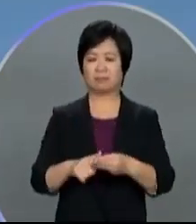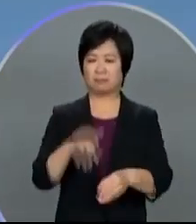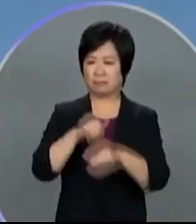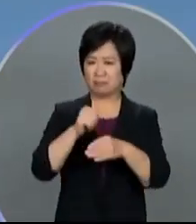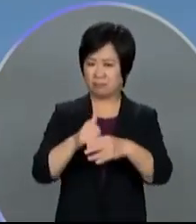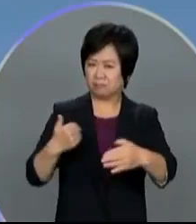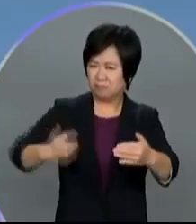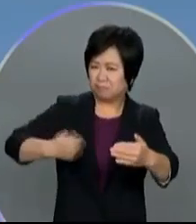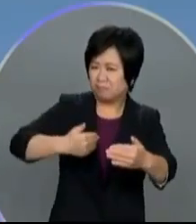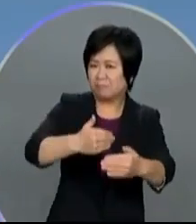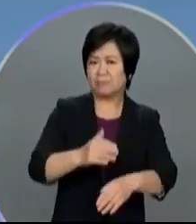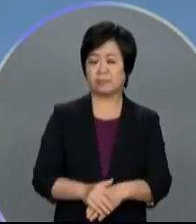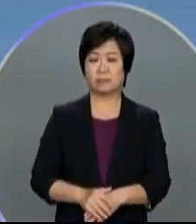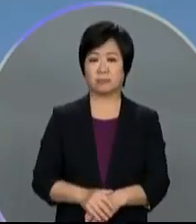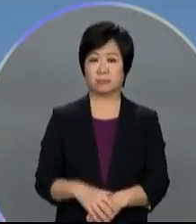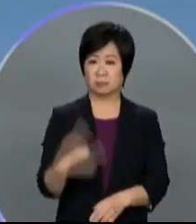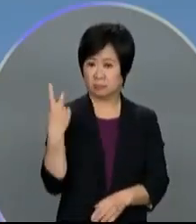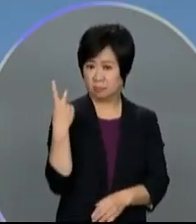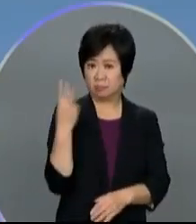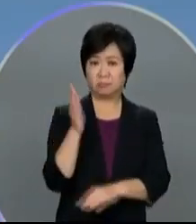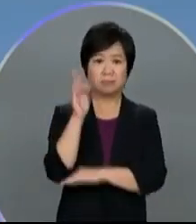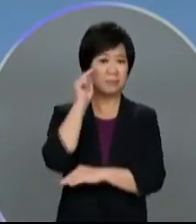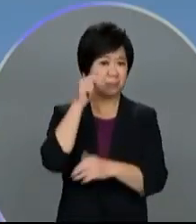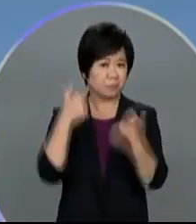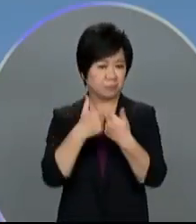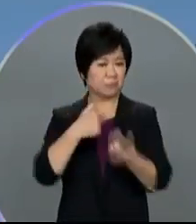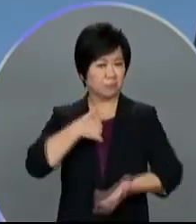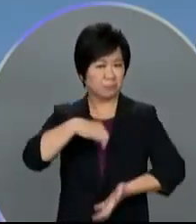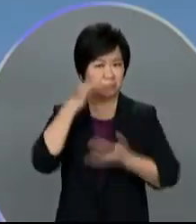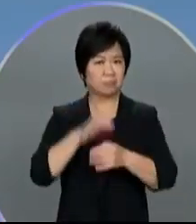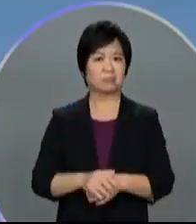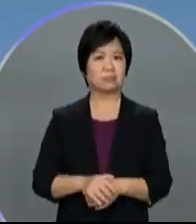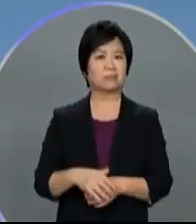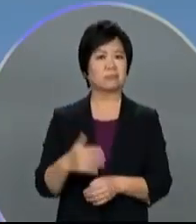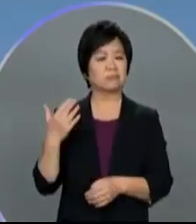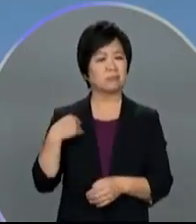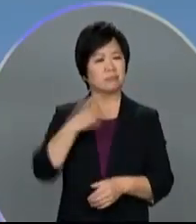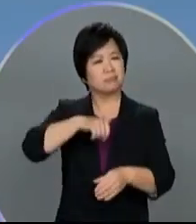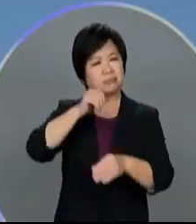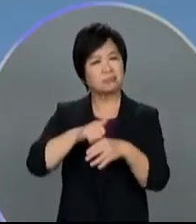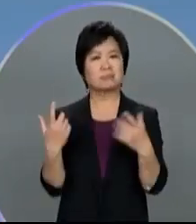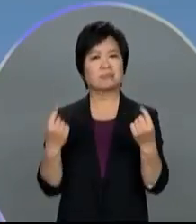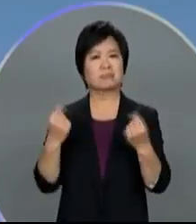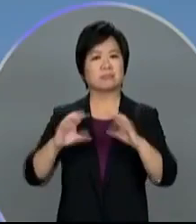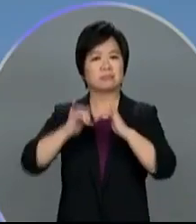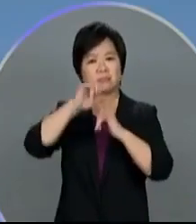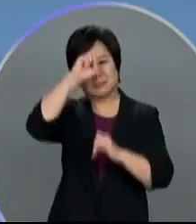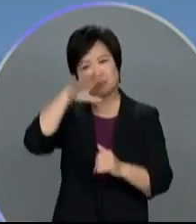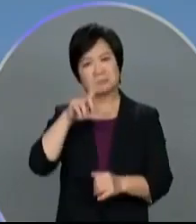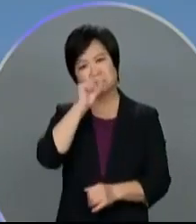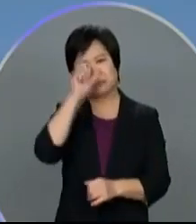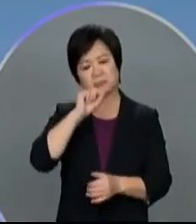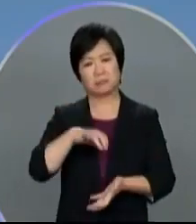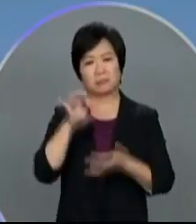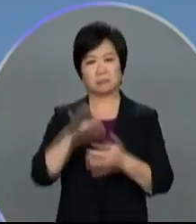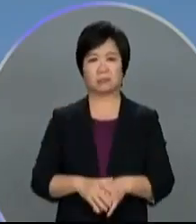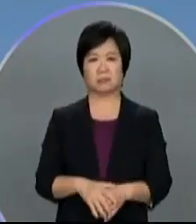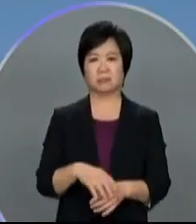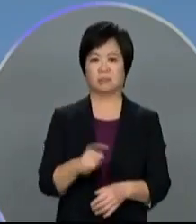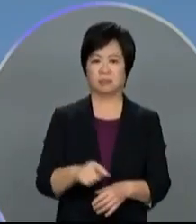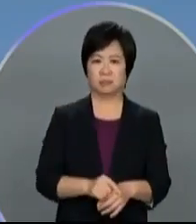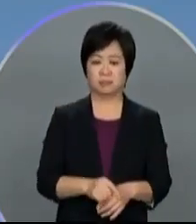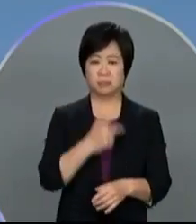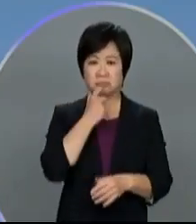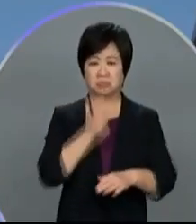程。我在前天的证监会提到，每一次的选举，国民党都会说民进党执政中华民